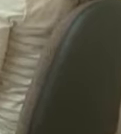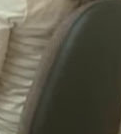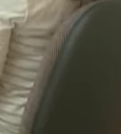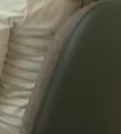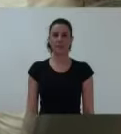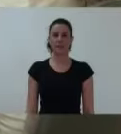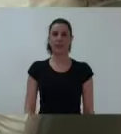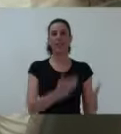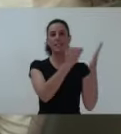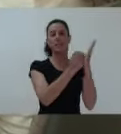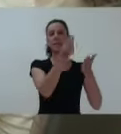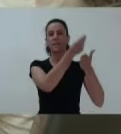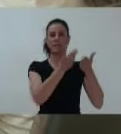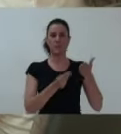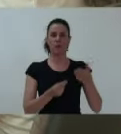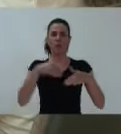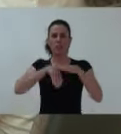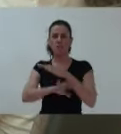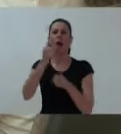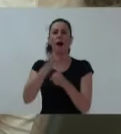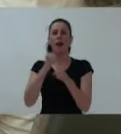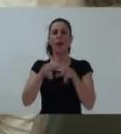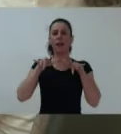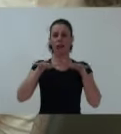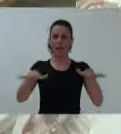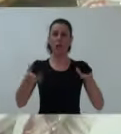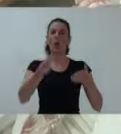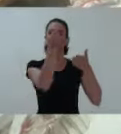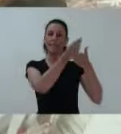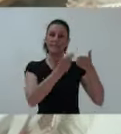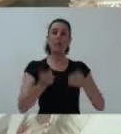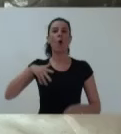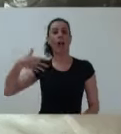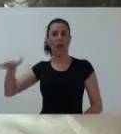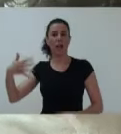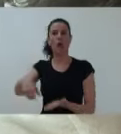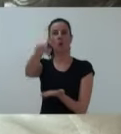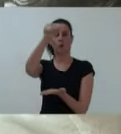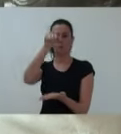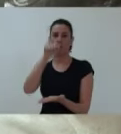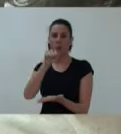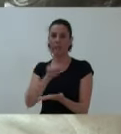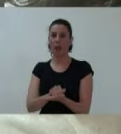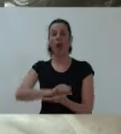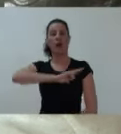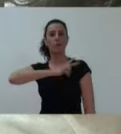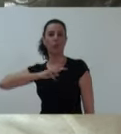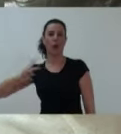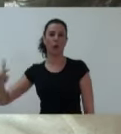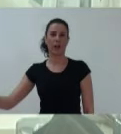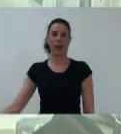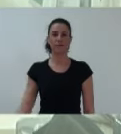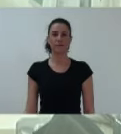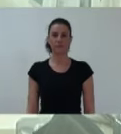قسم التصميم ويشمل أعمال النشر وتصميم وإخراج وطباعة